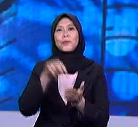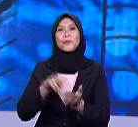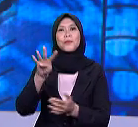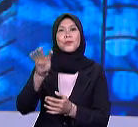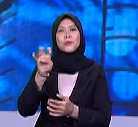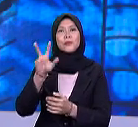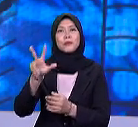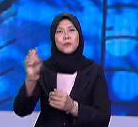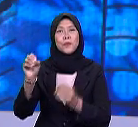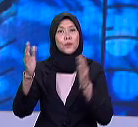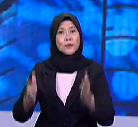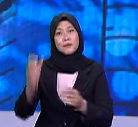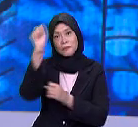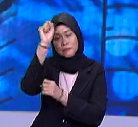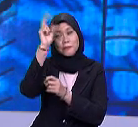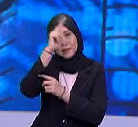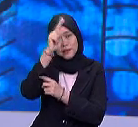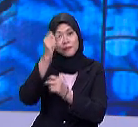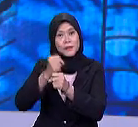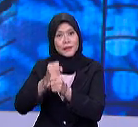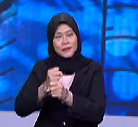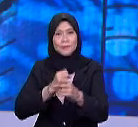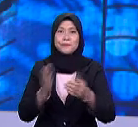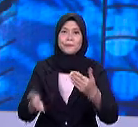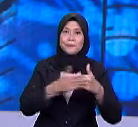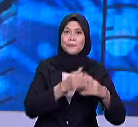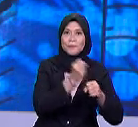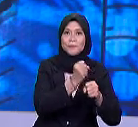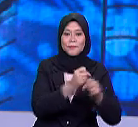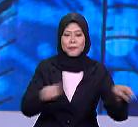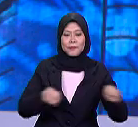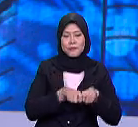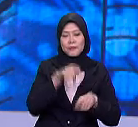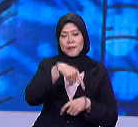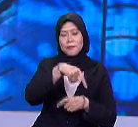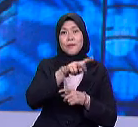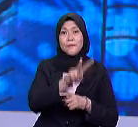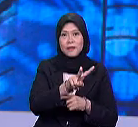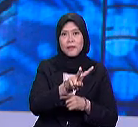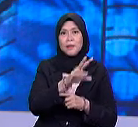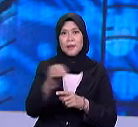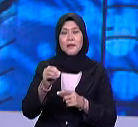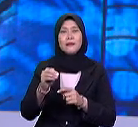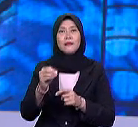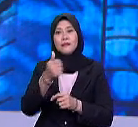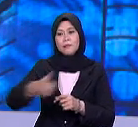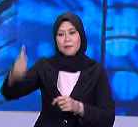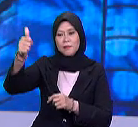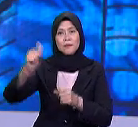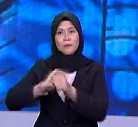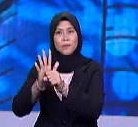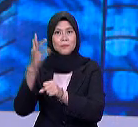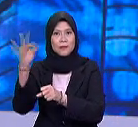2430 penjawat awam ditugaskan semula ke pusat pemberian vaksin ppv dan badan bertindak immunisasi